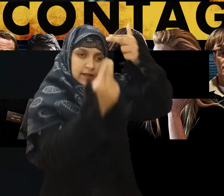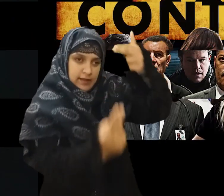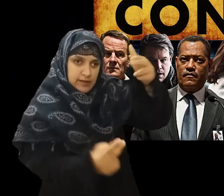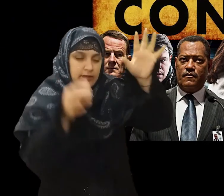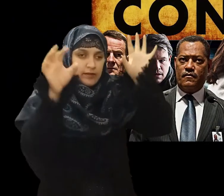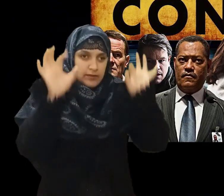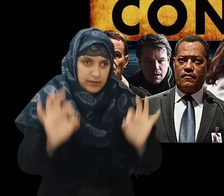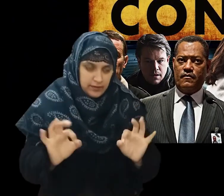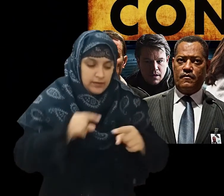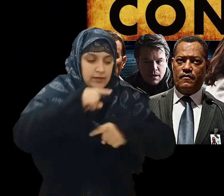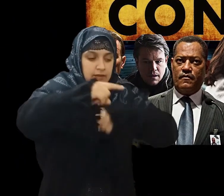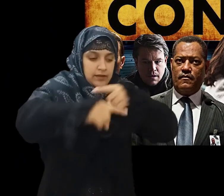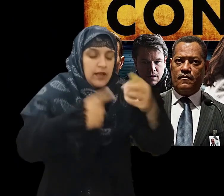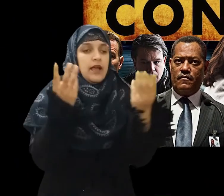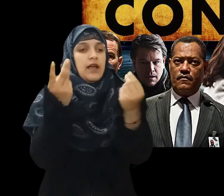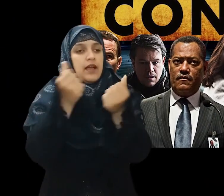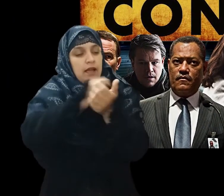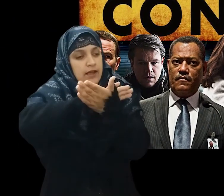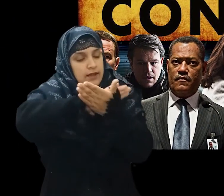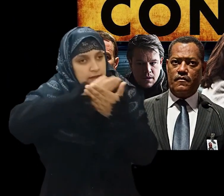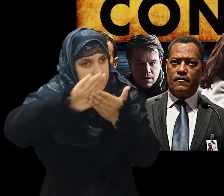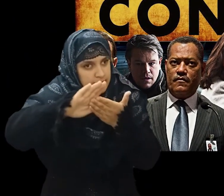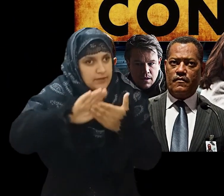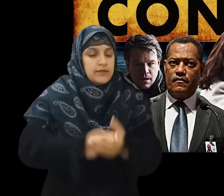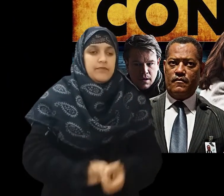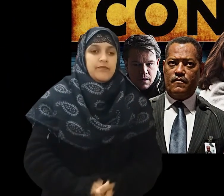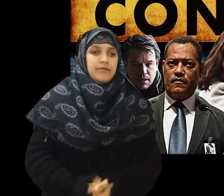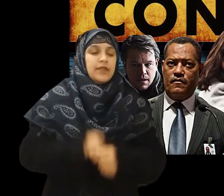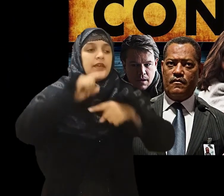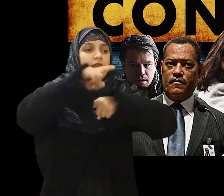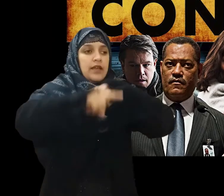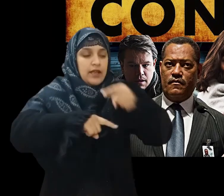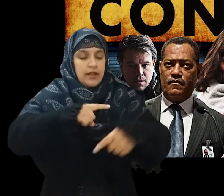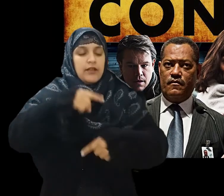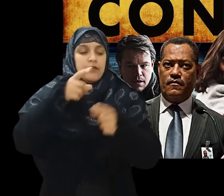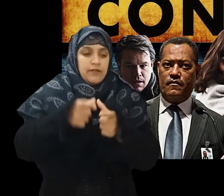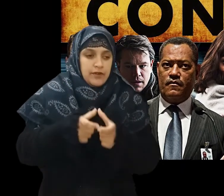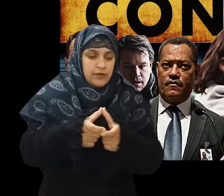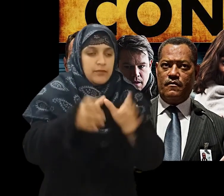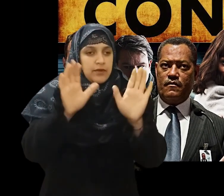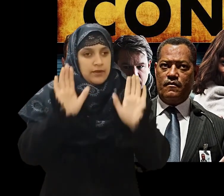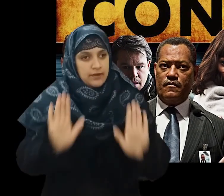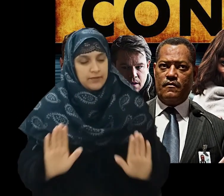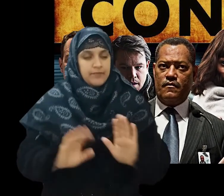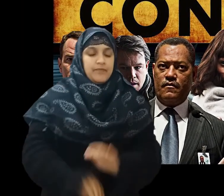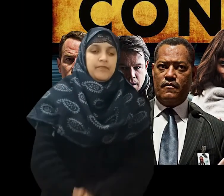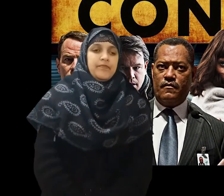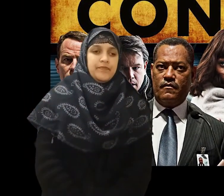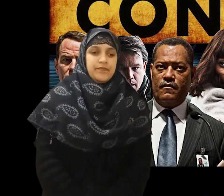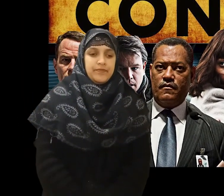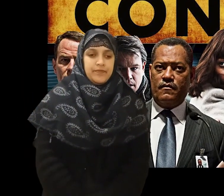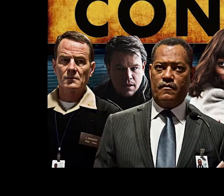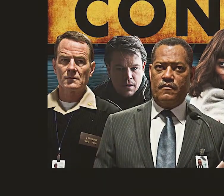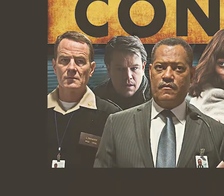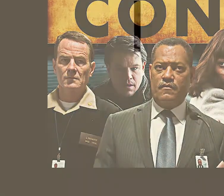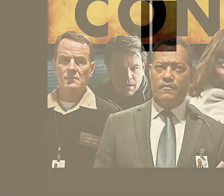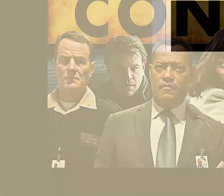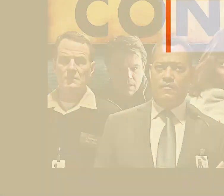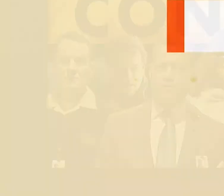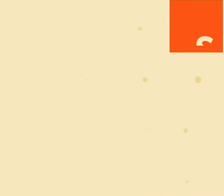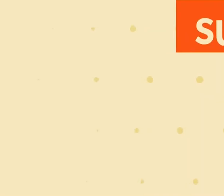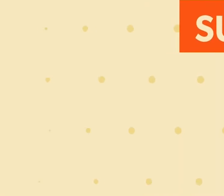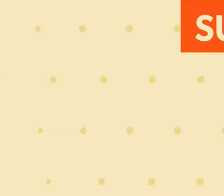تو یہ تھی آج کی ہماری کہانی اور یوں ہوتا ہے اس کہانی کا اختتام۔ تو ملتے ہیں اگلی ویڈیو میں۔ اللہ حافظ۔